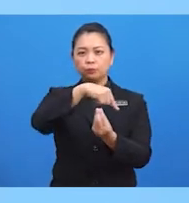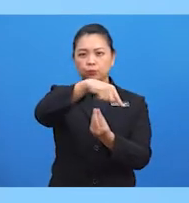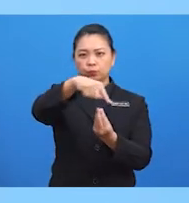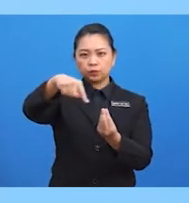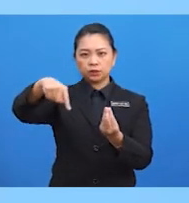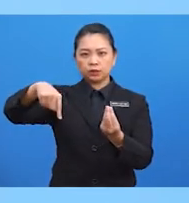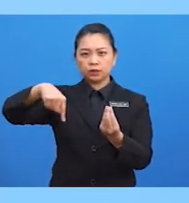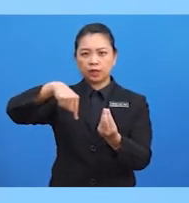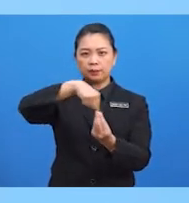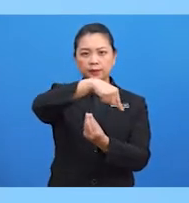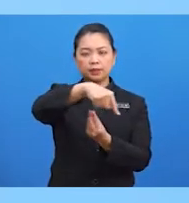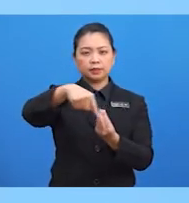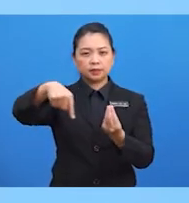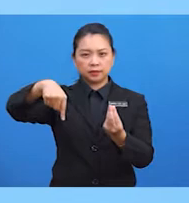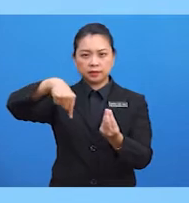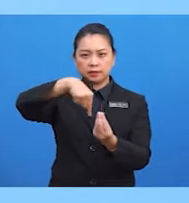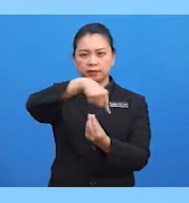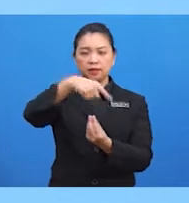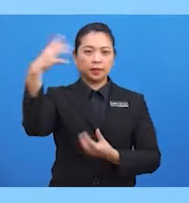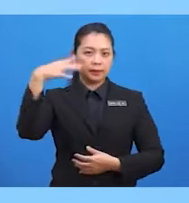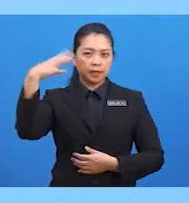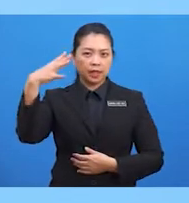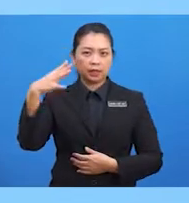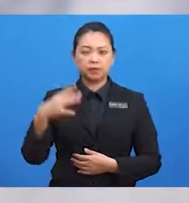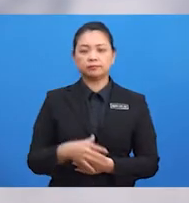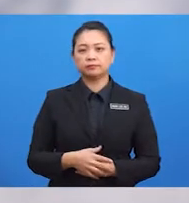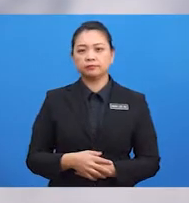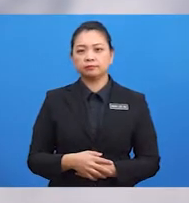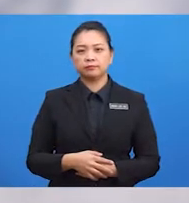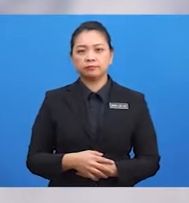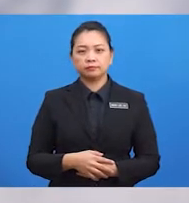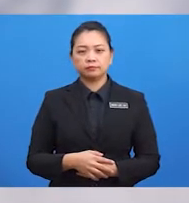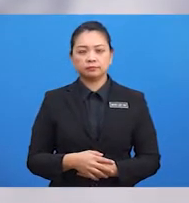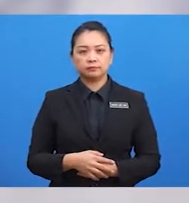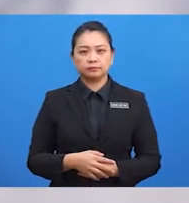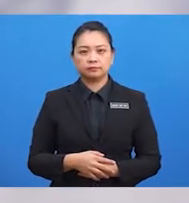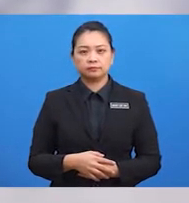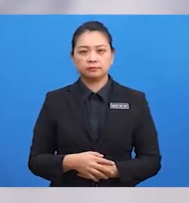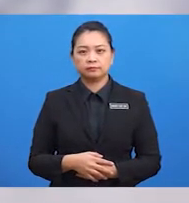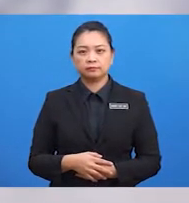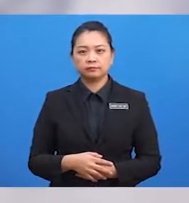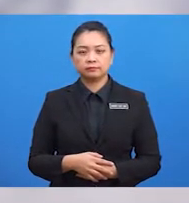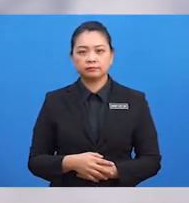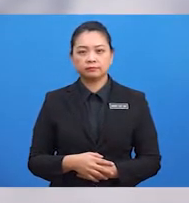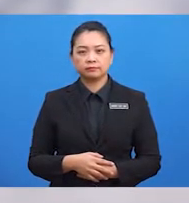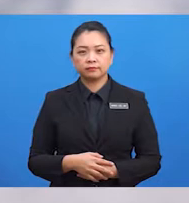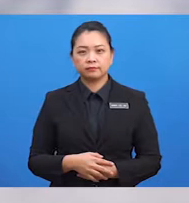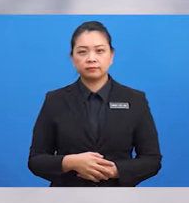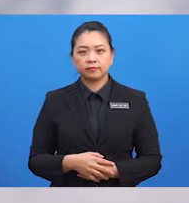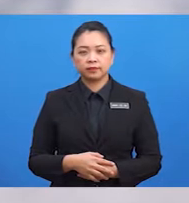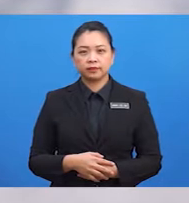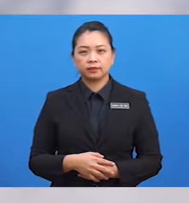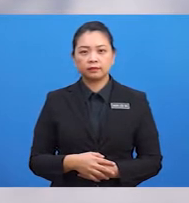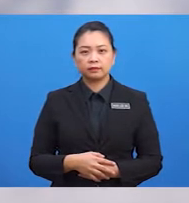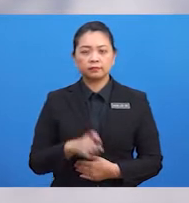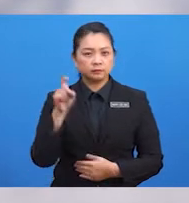matahari dalam orbit membulat. Pastikan kamu membuat catatan ya, murid-murid. Jika